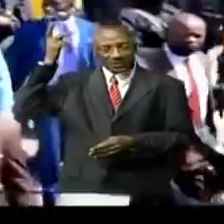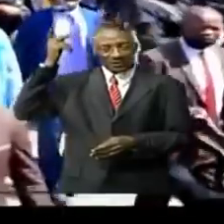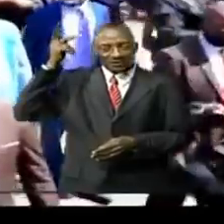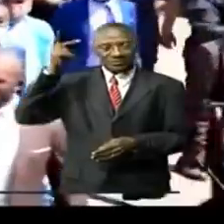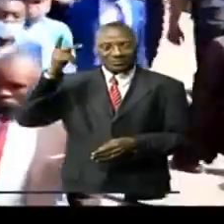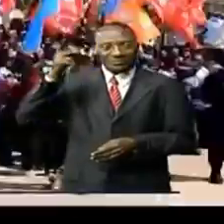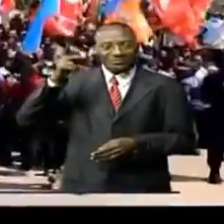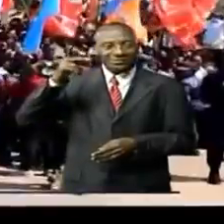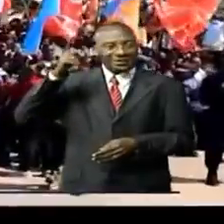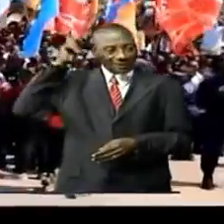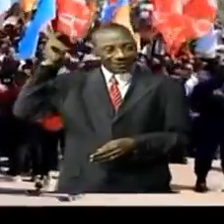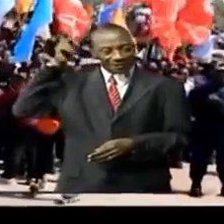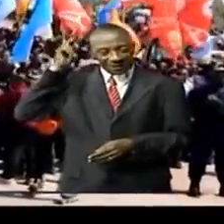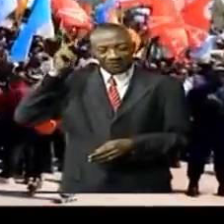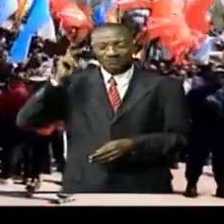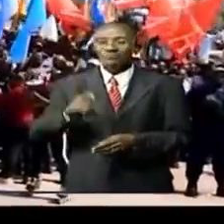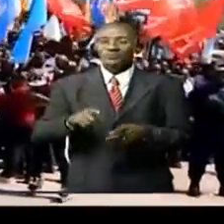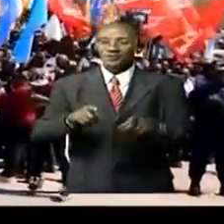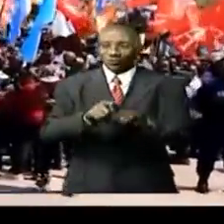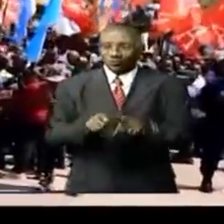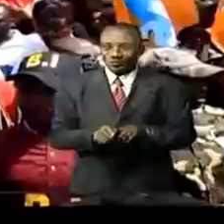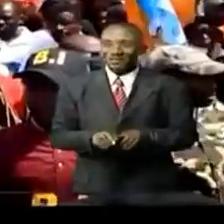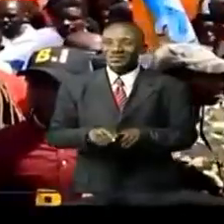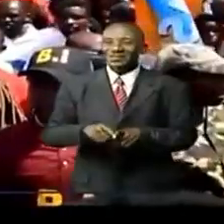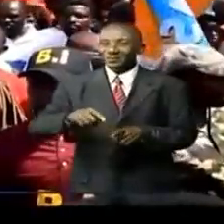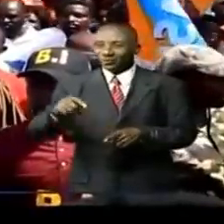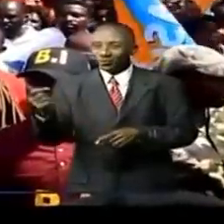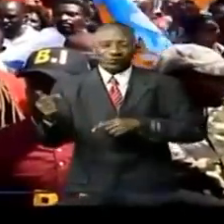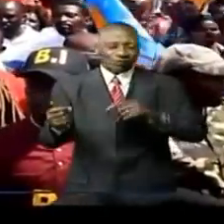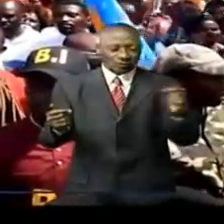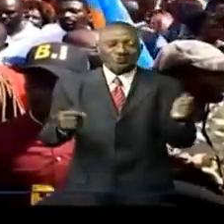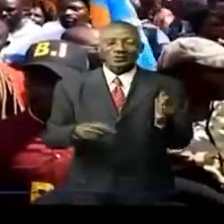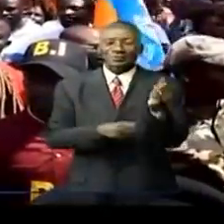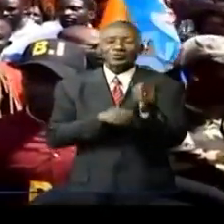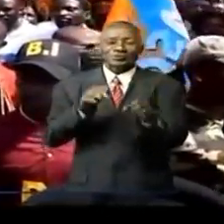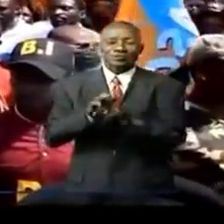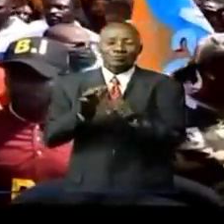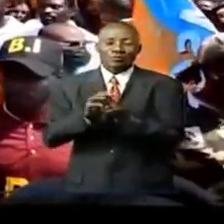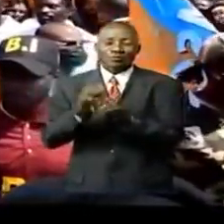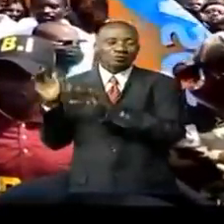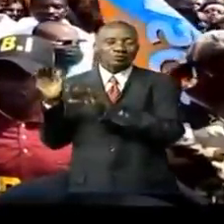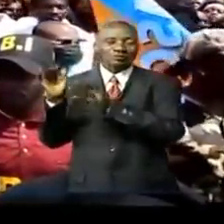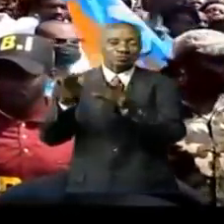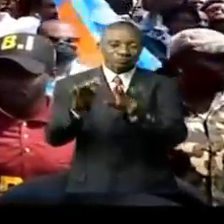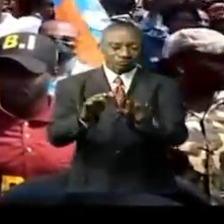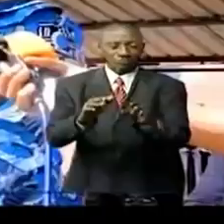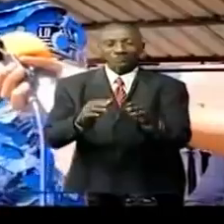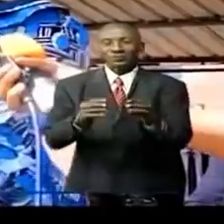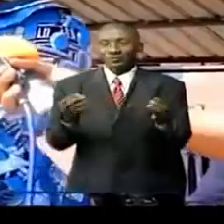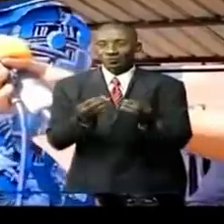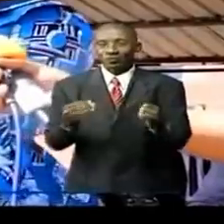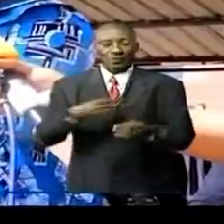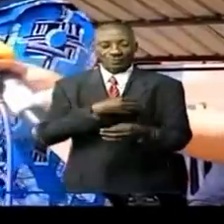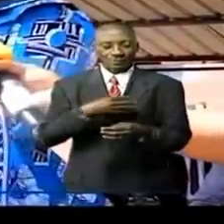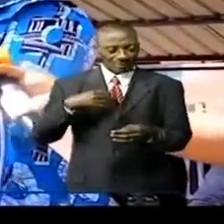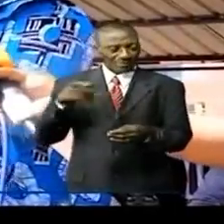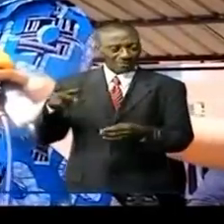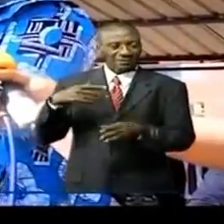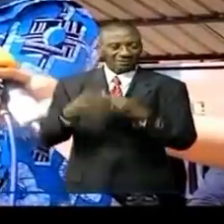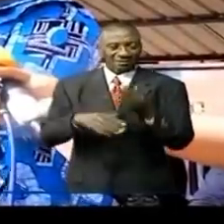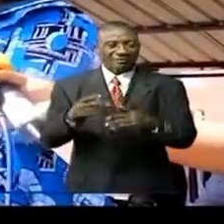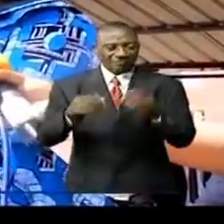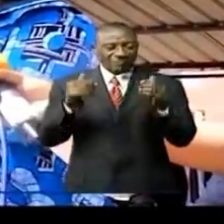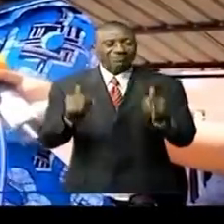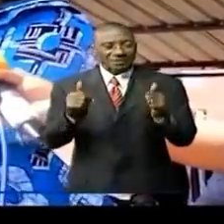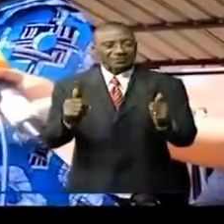naturelle de cette femme d'exception en qui les Lualabais trouvent leur compte grâce à une gestion orthodoxe. Fifi Masuka Saini avait